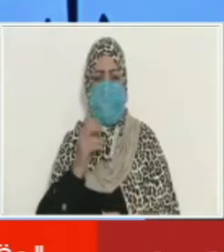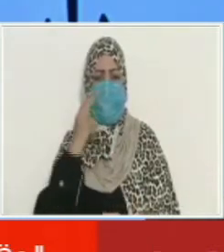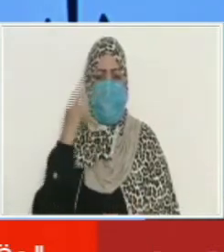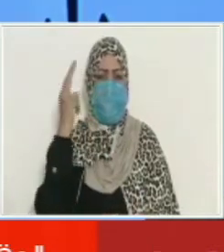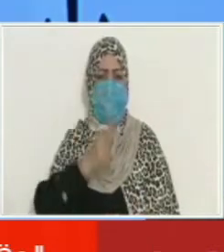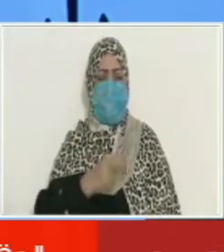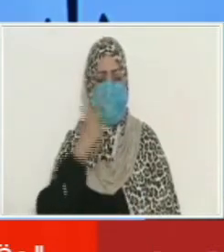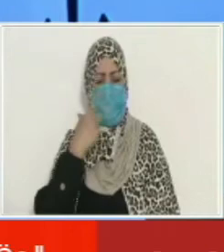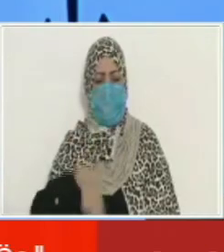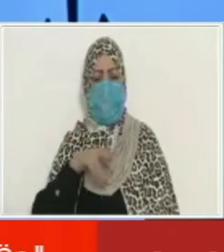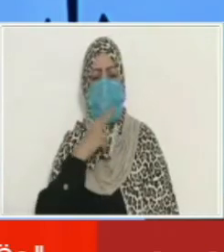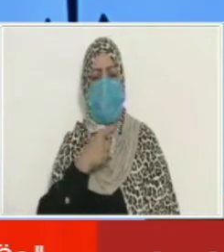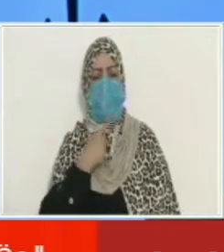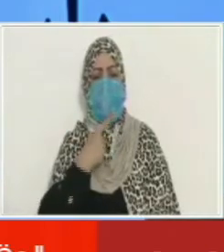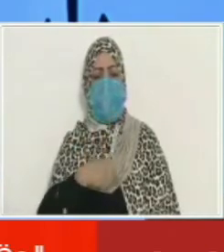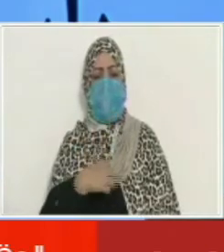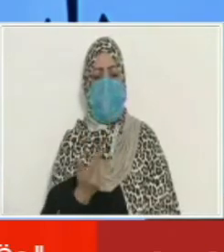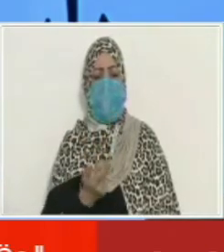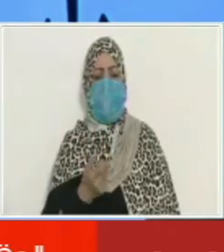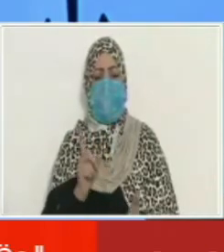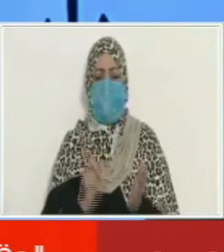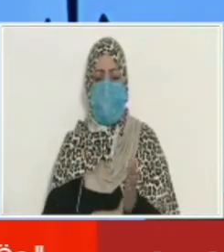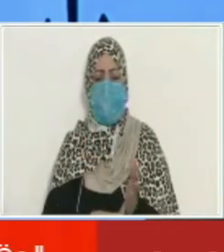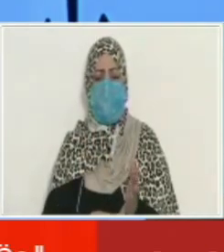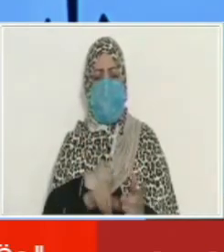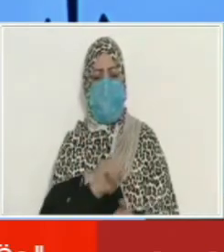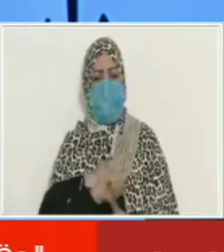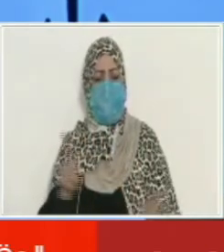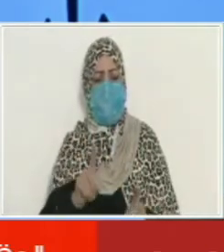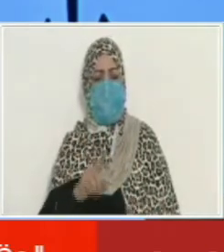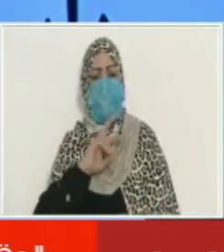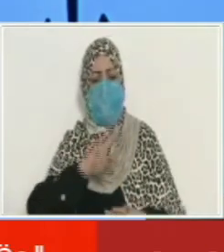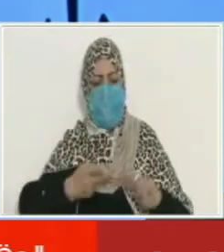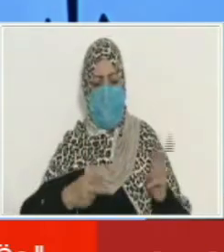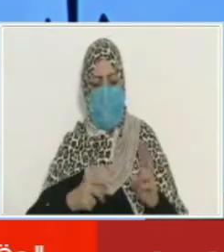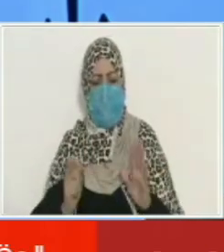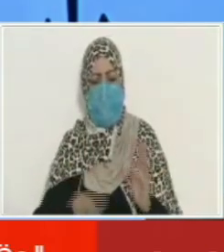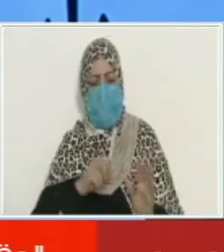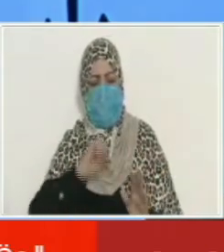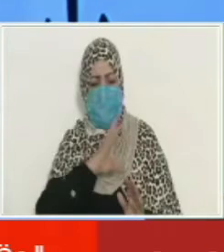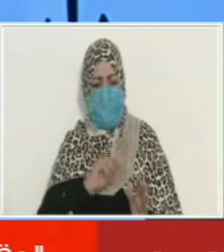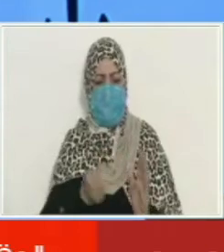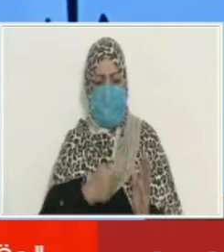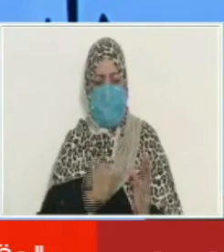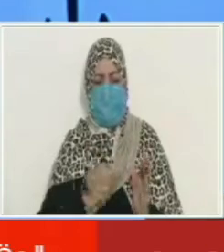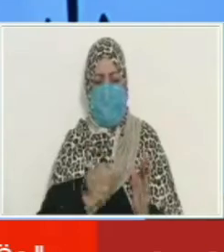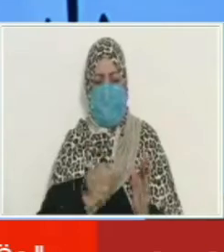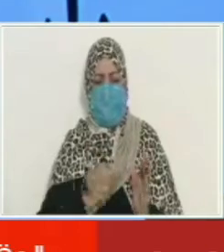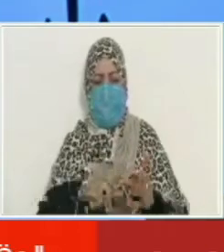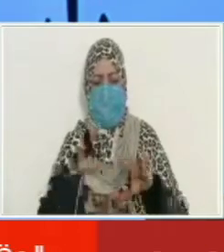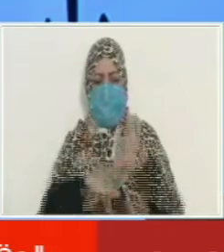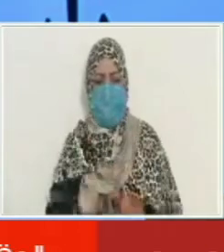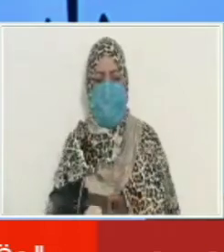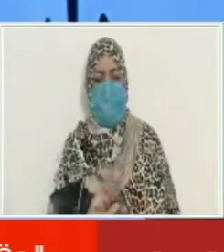بصلة، لا يقول بها فقيه من فقهاء المسلمين ولا عالم من علمائهم، ولا يرتضيها حتى عاقل أن يتهم شخص ما